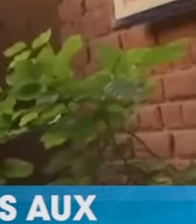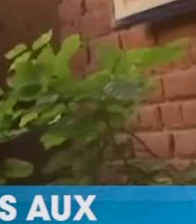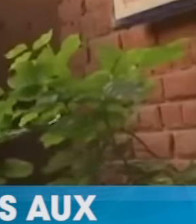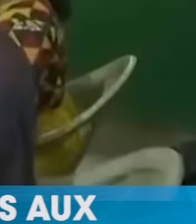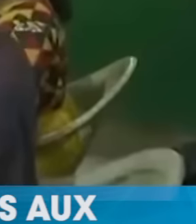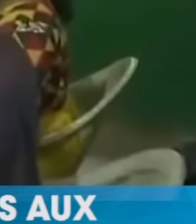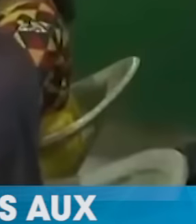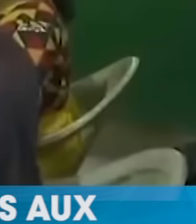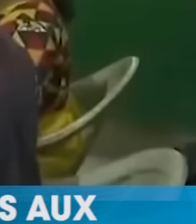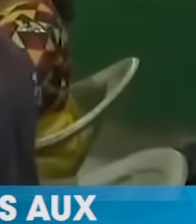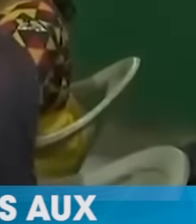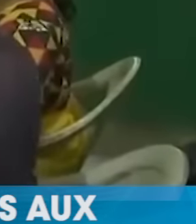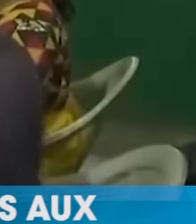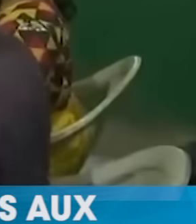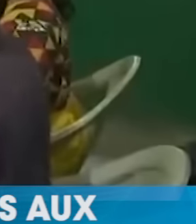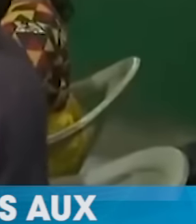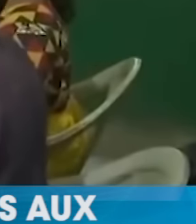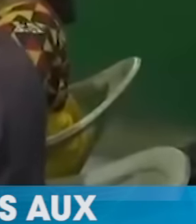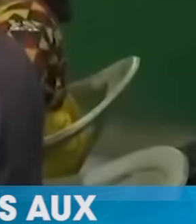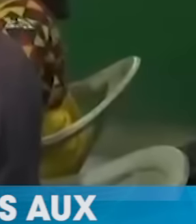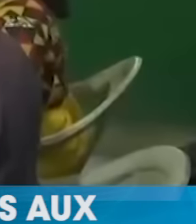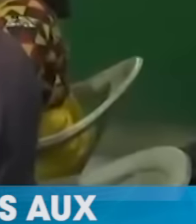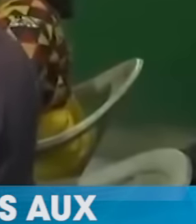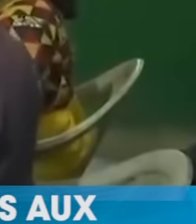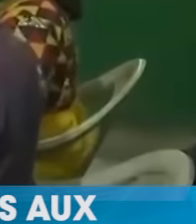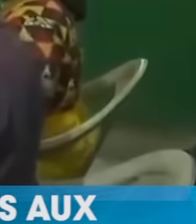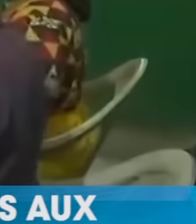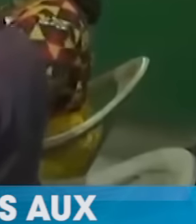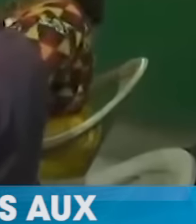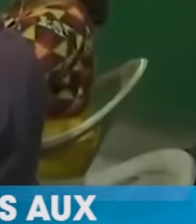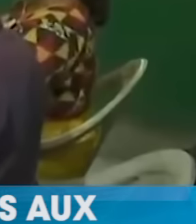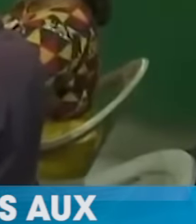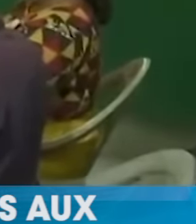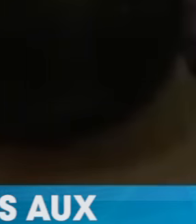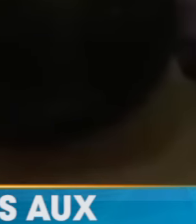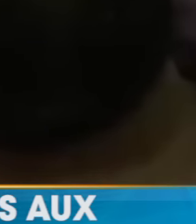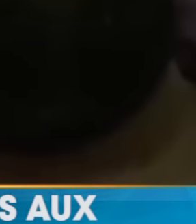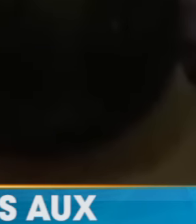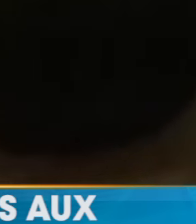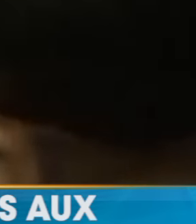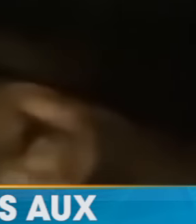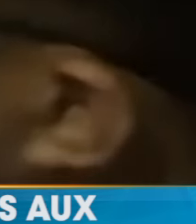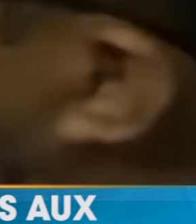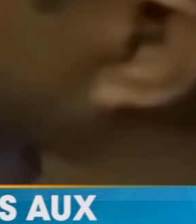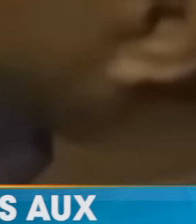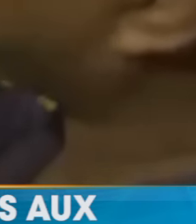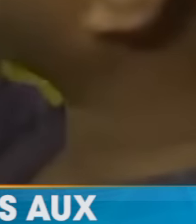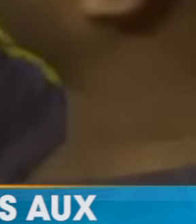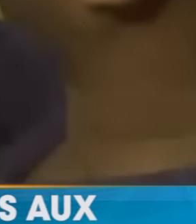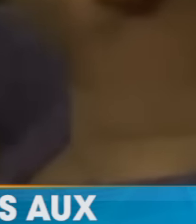6 semaines et qui se déroulera en 7 phases jusqu'à la proclamation des résultats le 4 juin